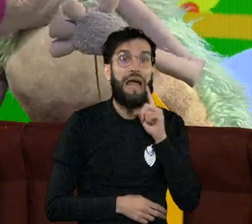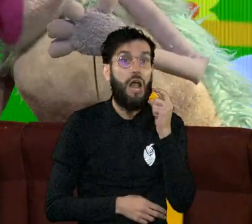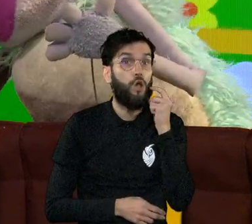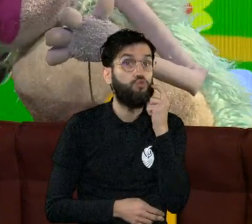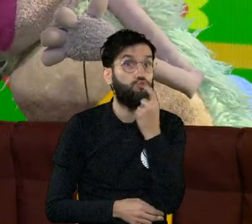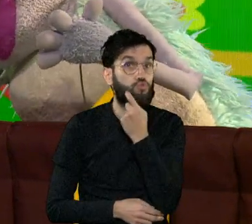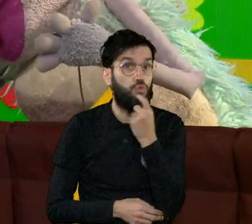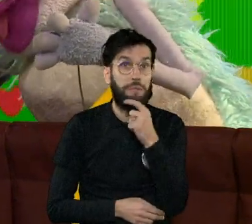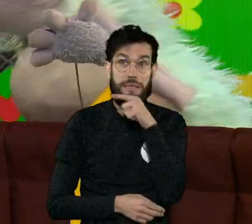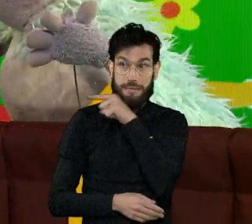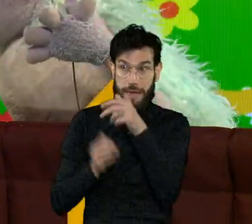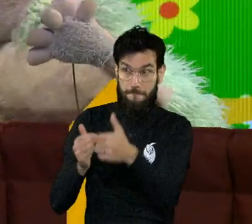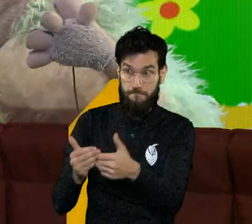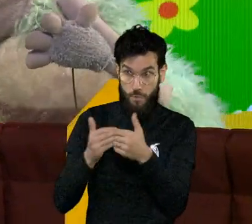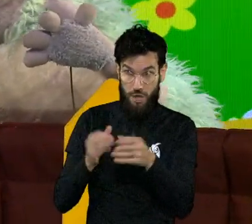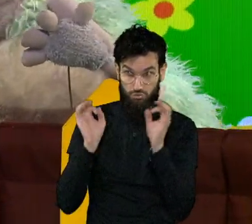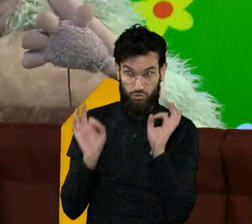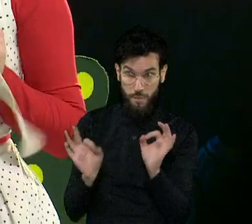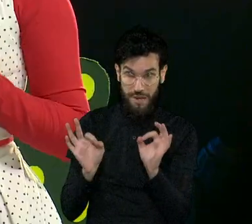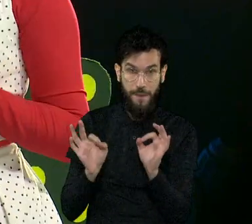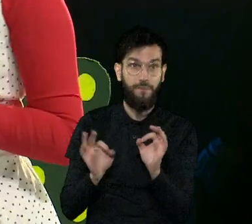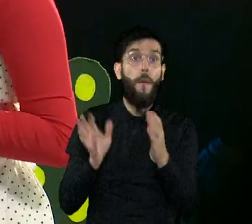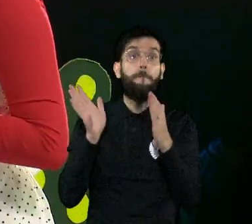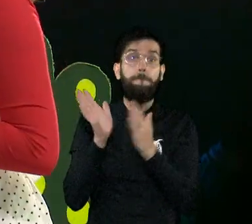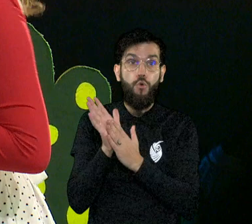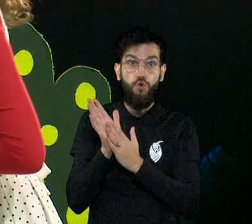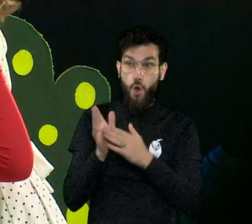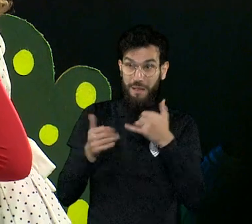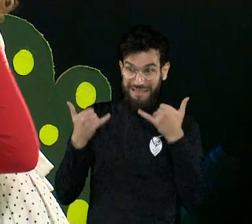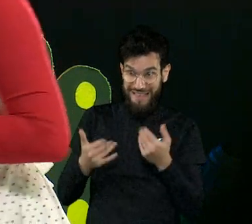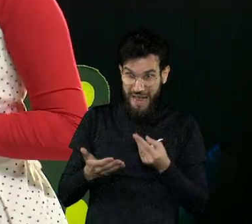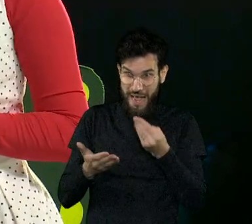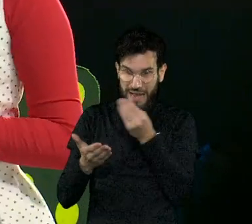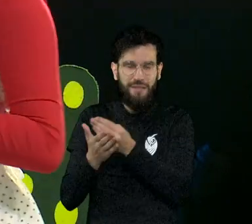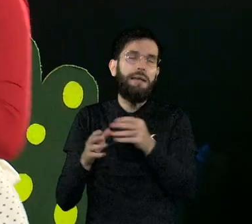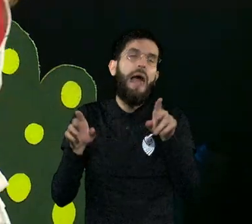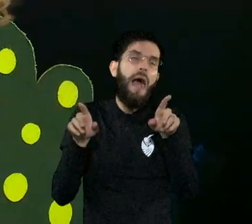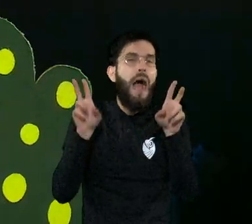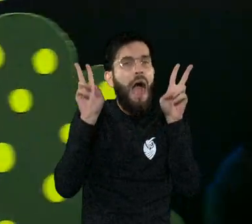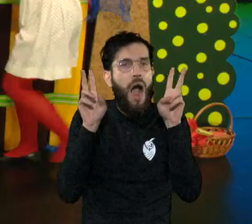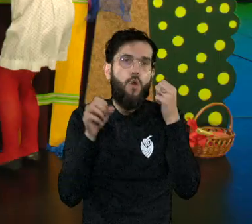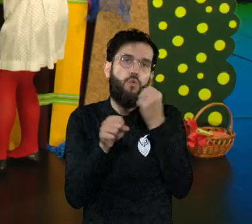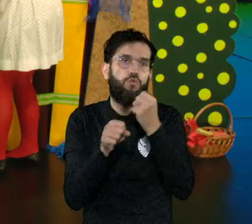nám pomôžeš, dobre? Murko, teraz si obalíme hlavičku, akože ťa bolí zúbok, dobre?